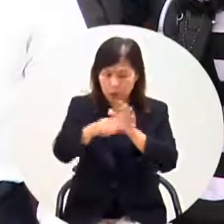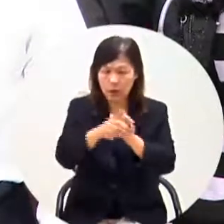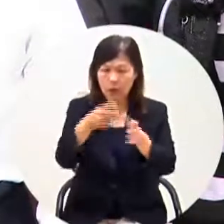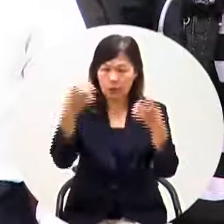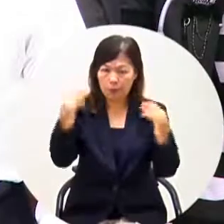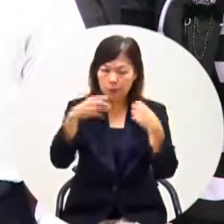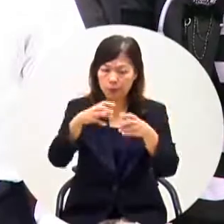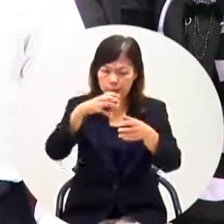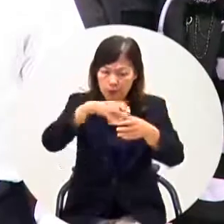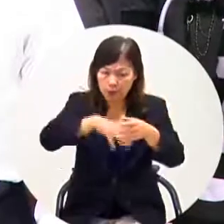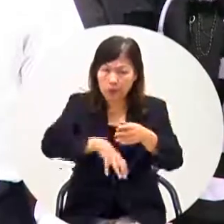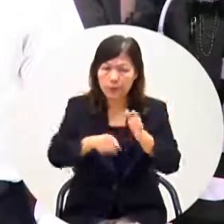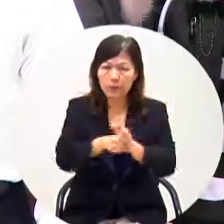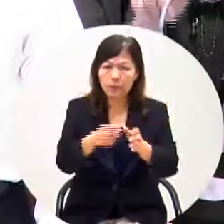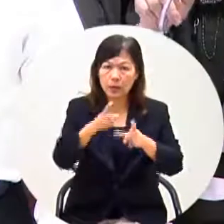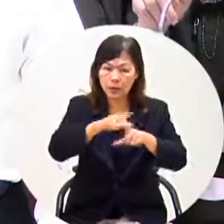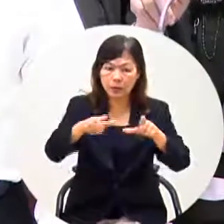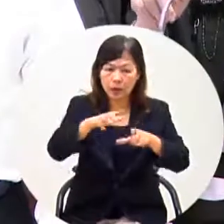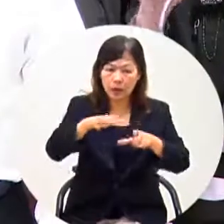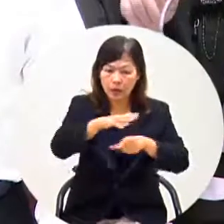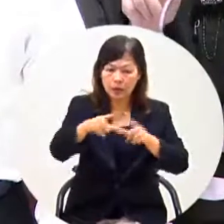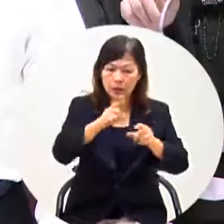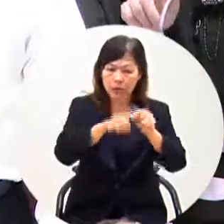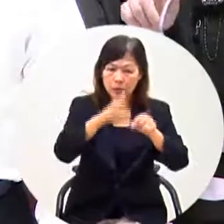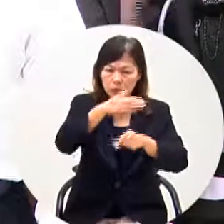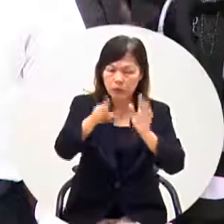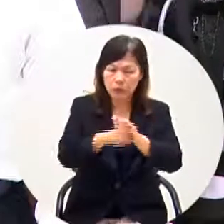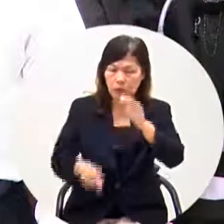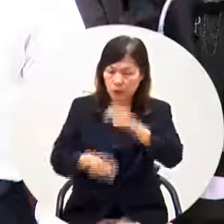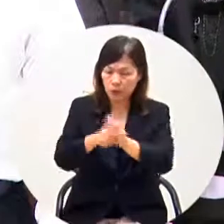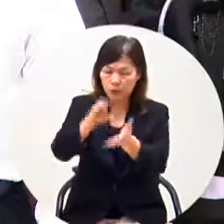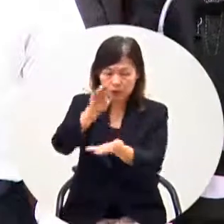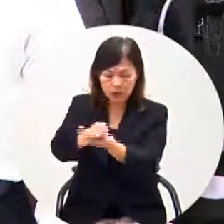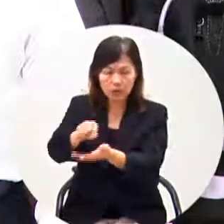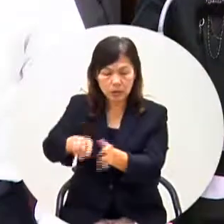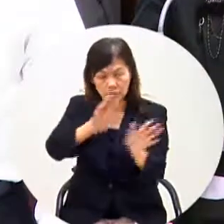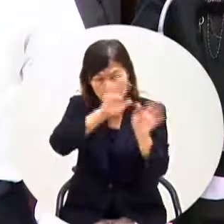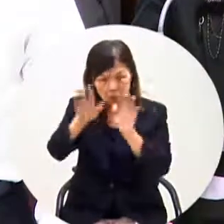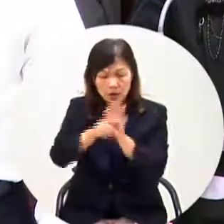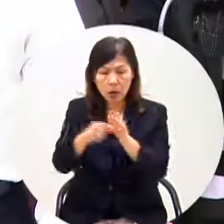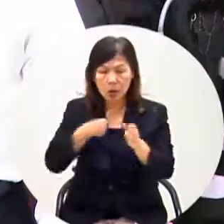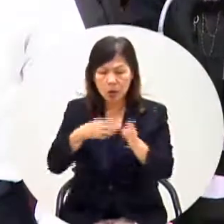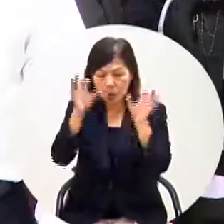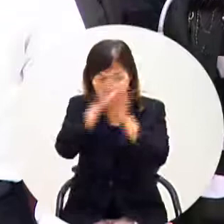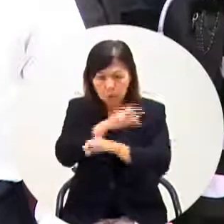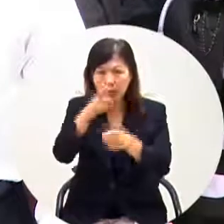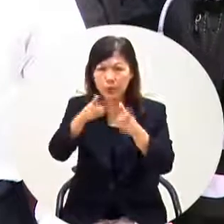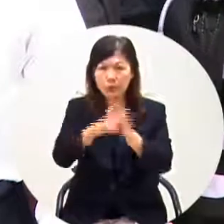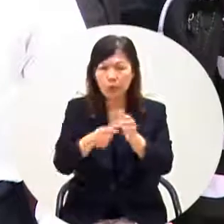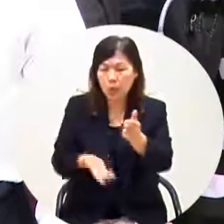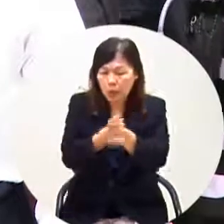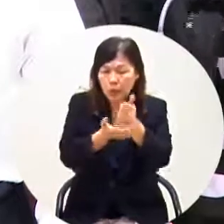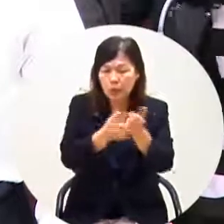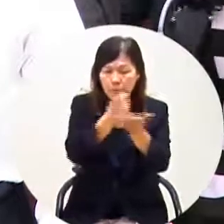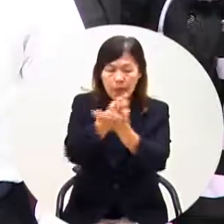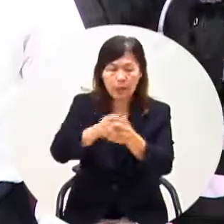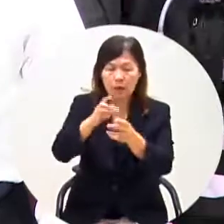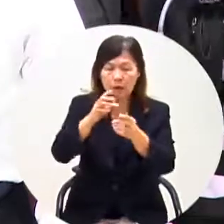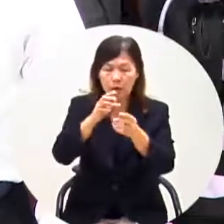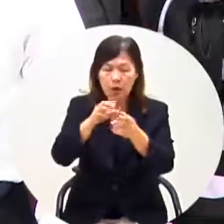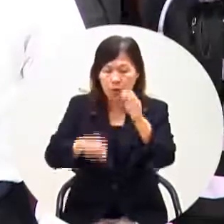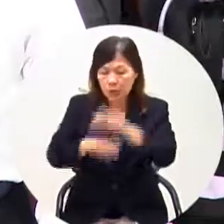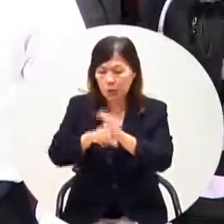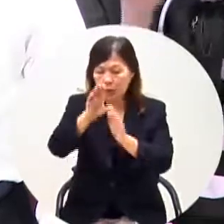中山路违停的状况。当然，本席的意思不要误解，我不是鼓励大家违停，而是今天我们的市政府还没有作为之